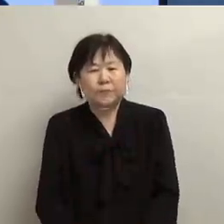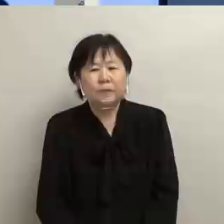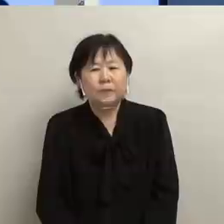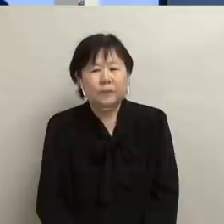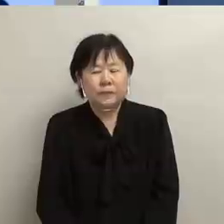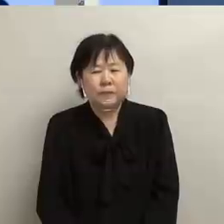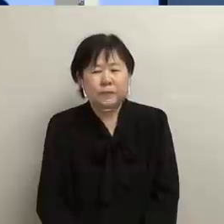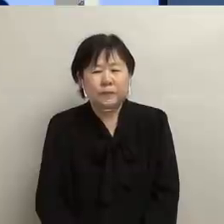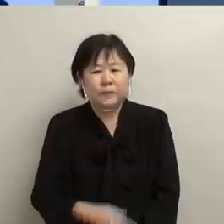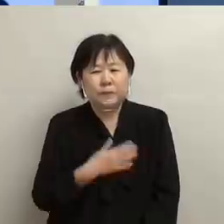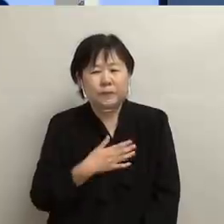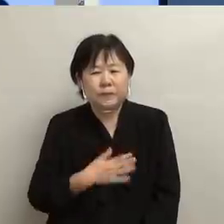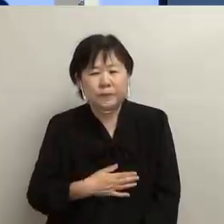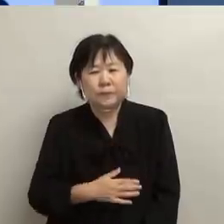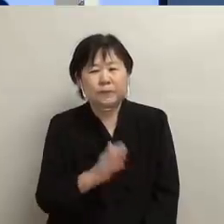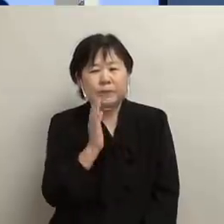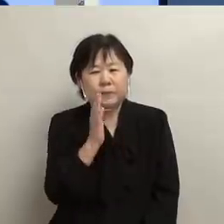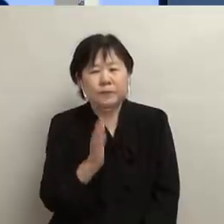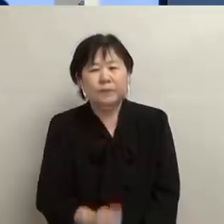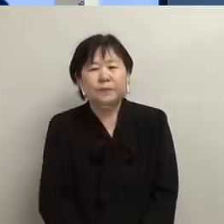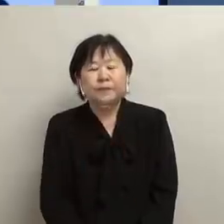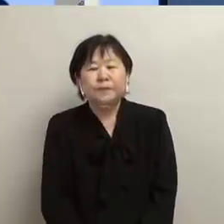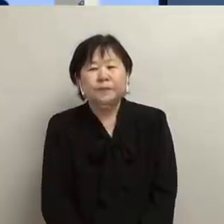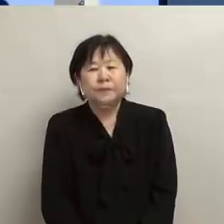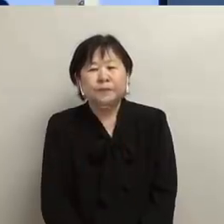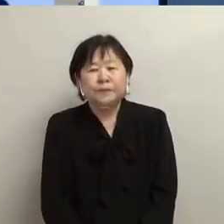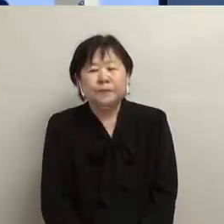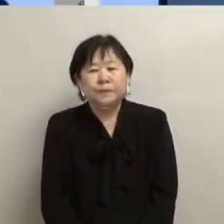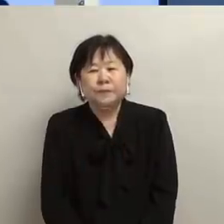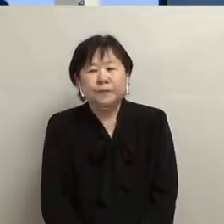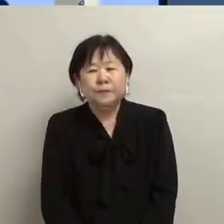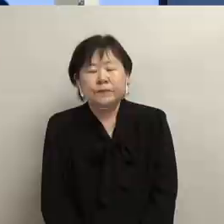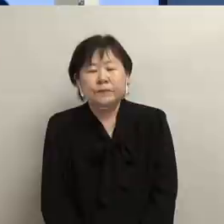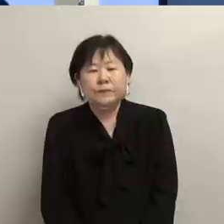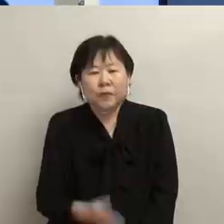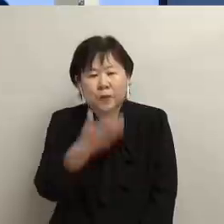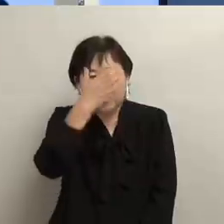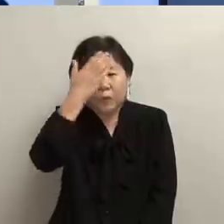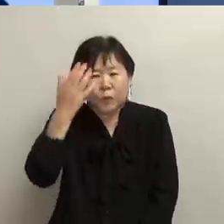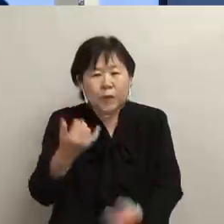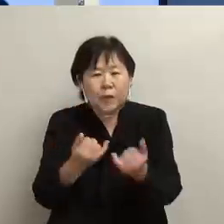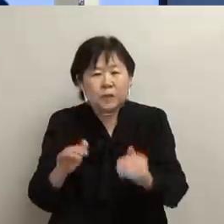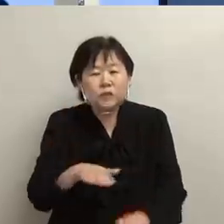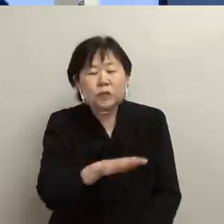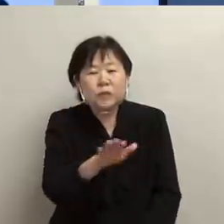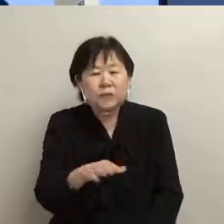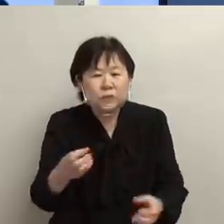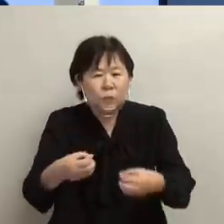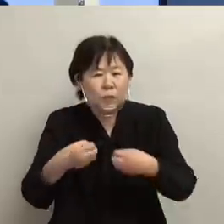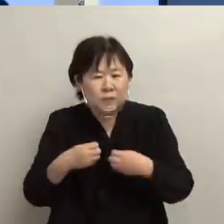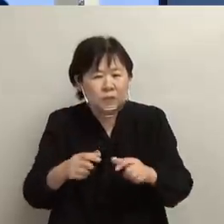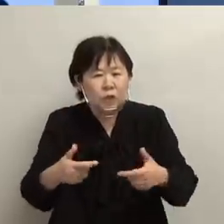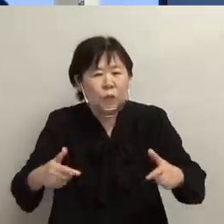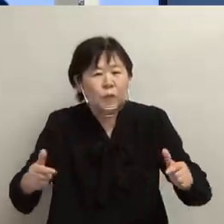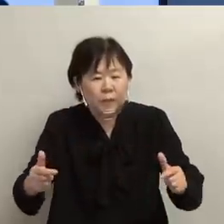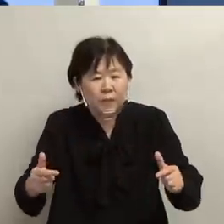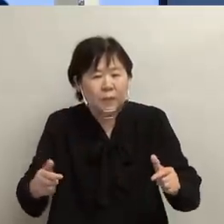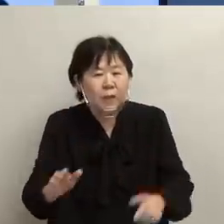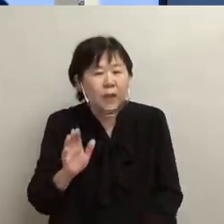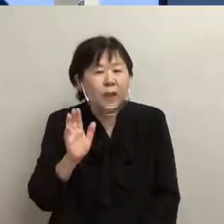認識おいているしたいと思っていますまた若い方々の艦船の増加に伴い妊婦の